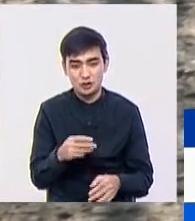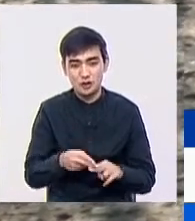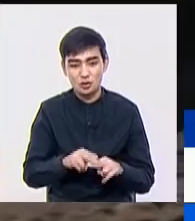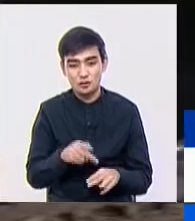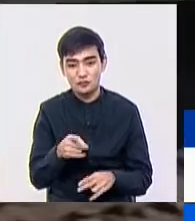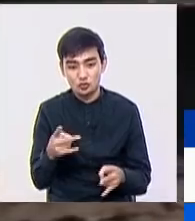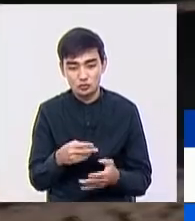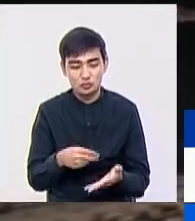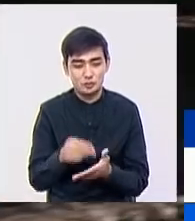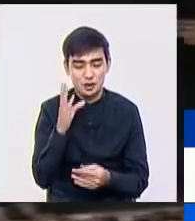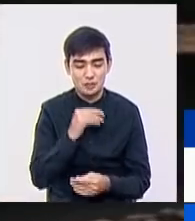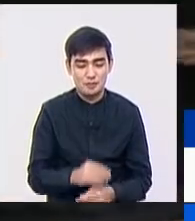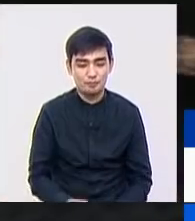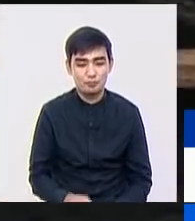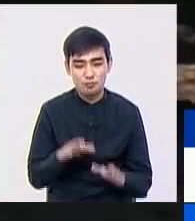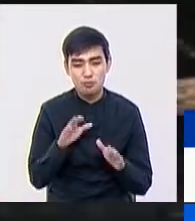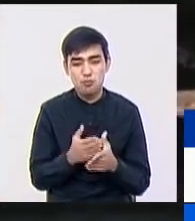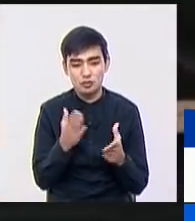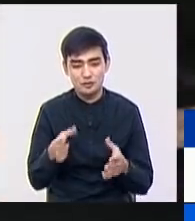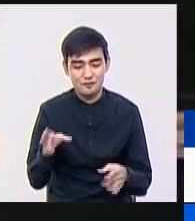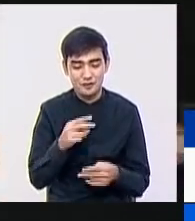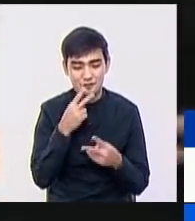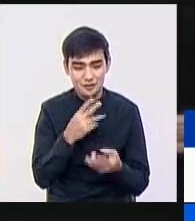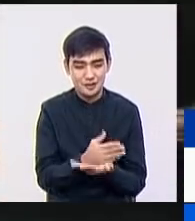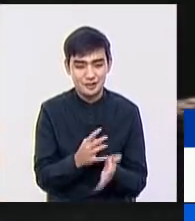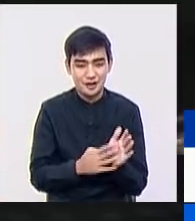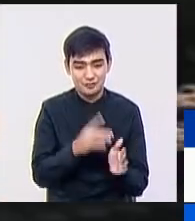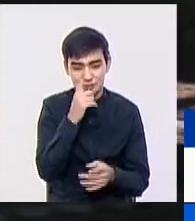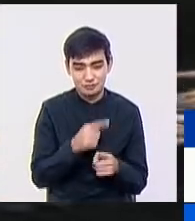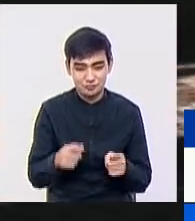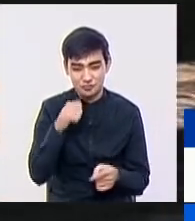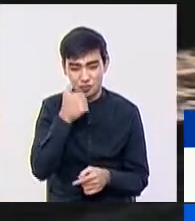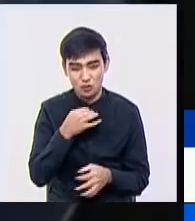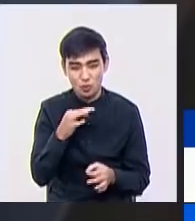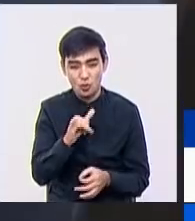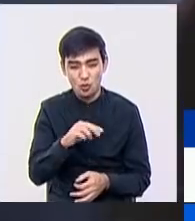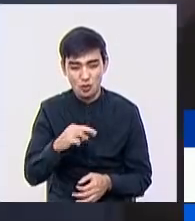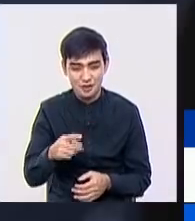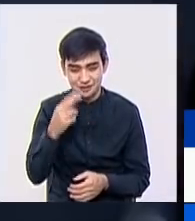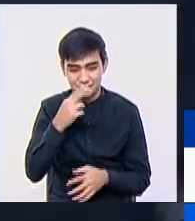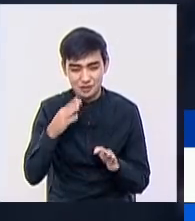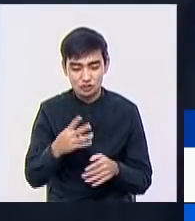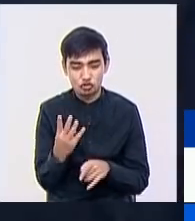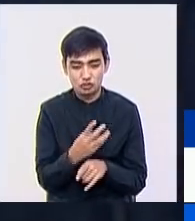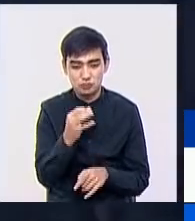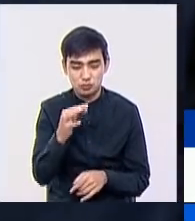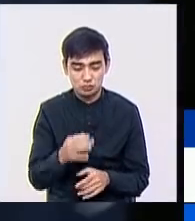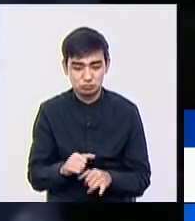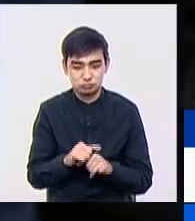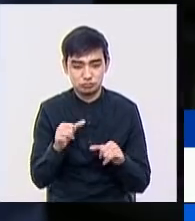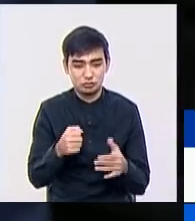им нужен. Но видят больший спрос все. Уже за первые 9 месяцев года отгрузка угля в столицу выросла на 4%